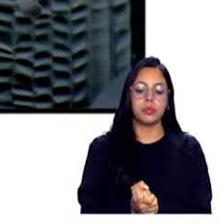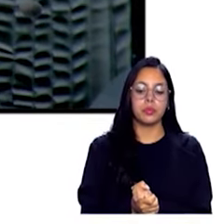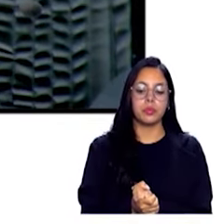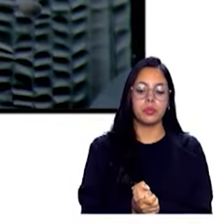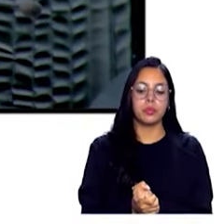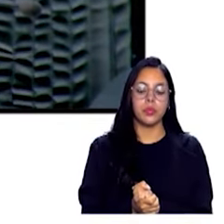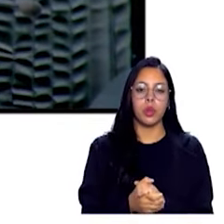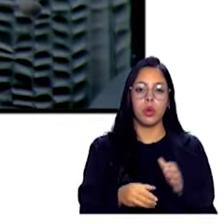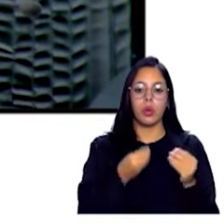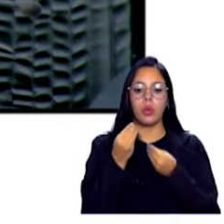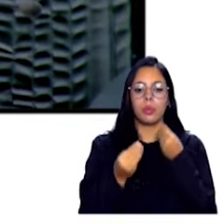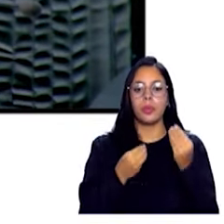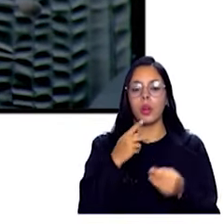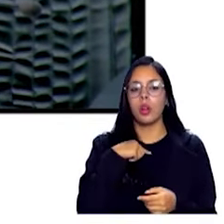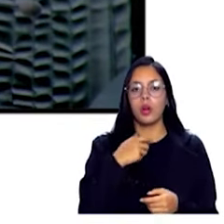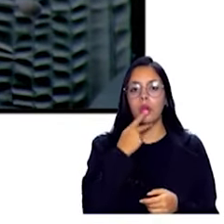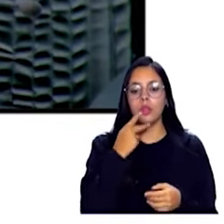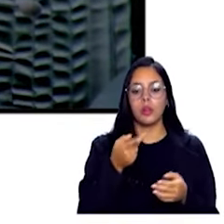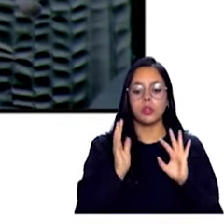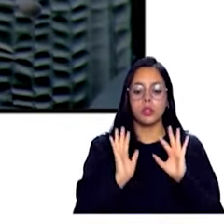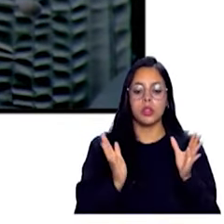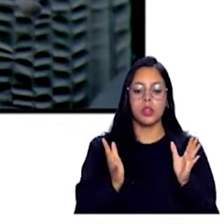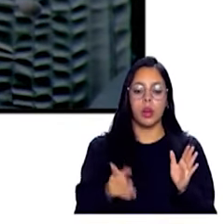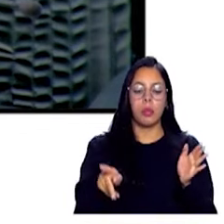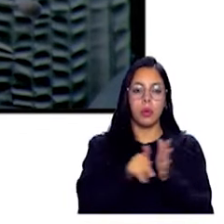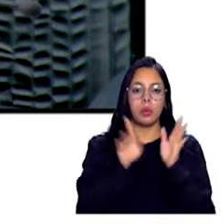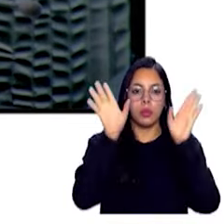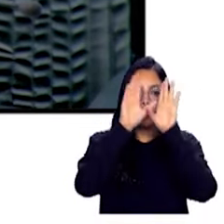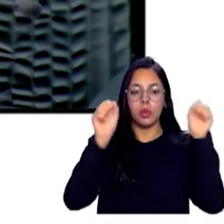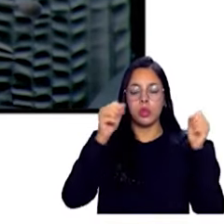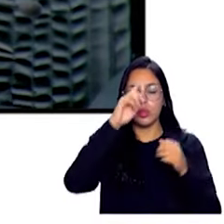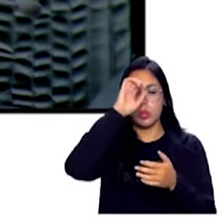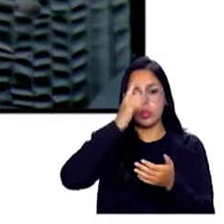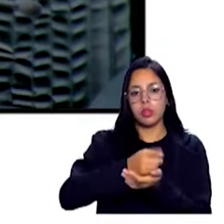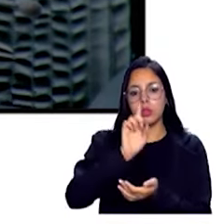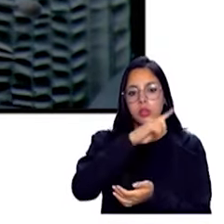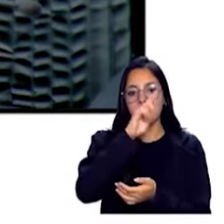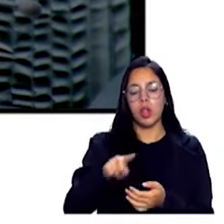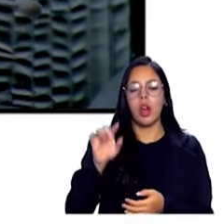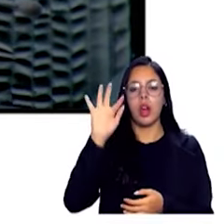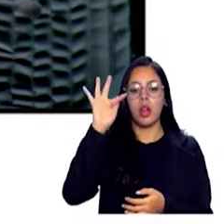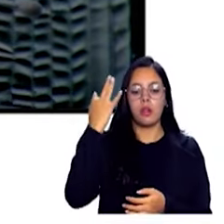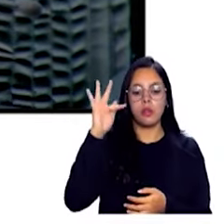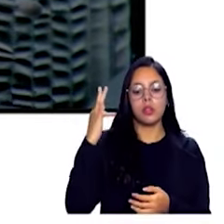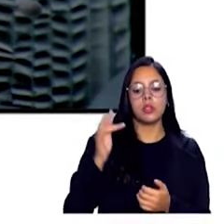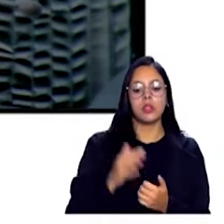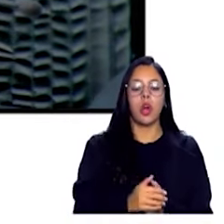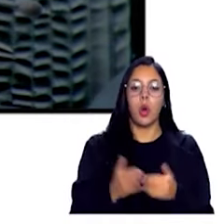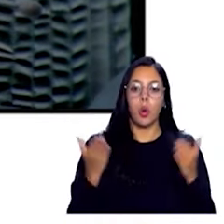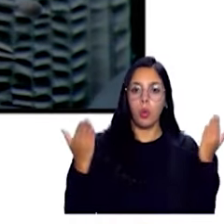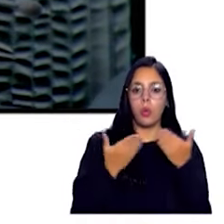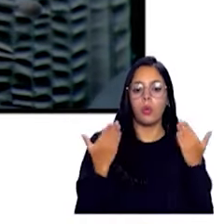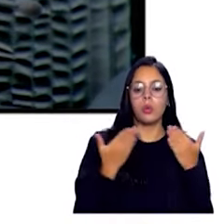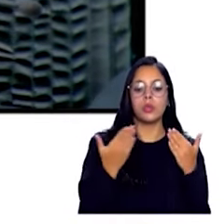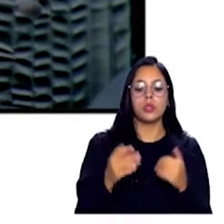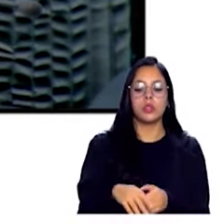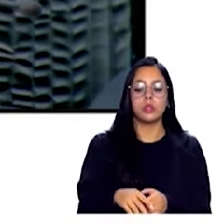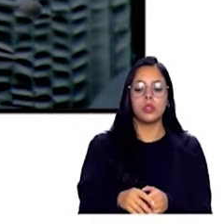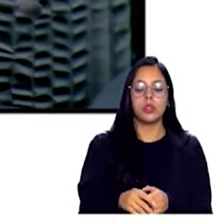la cour de cassation d'aujourd'hui qui est TRS ouverte aussi je voudrais